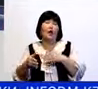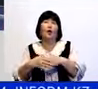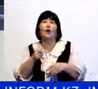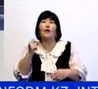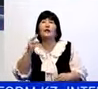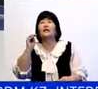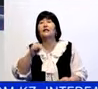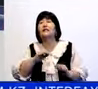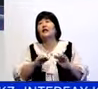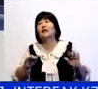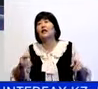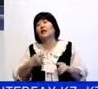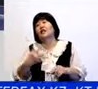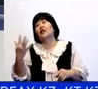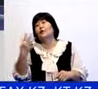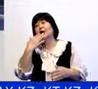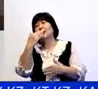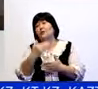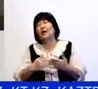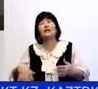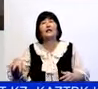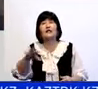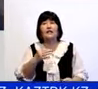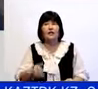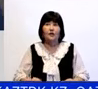13 тысяч детей. Это пятый показатель по стране.